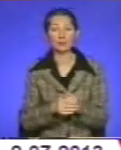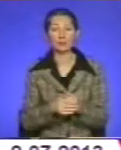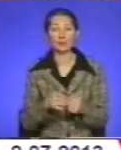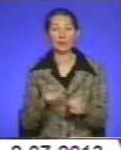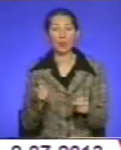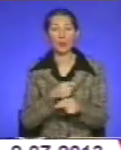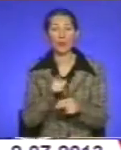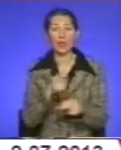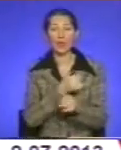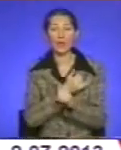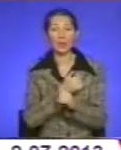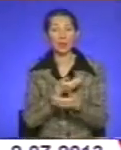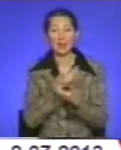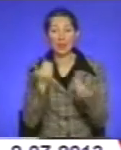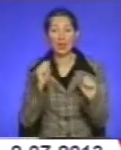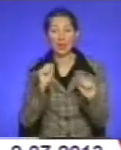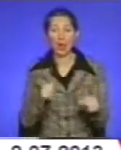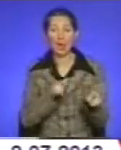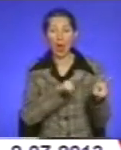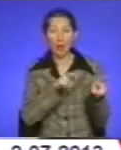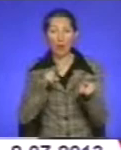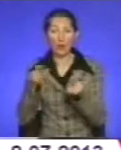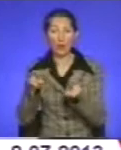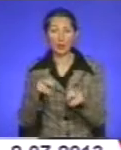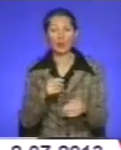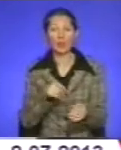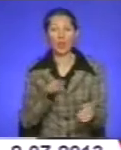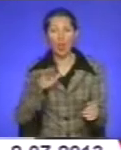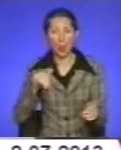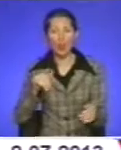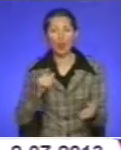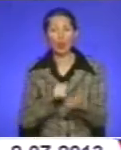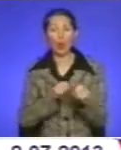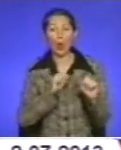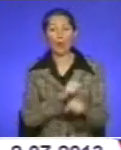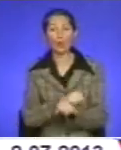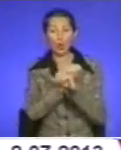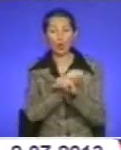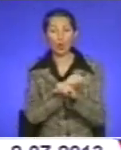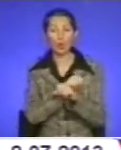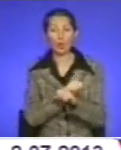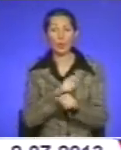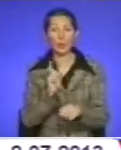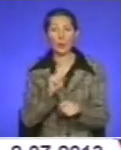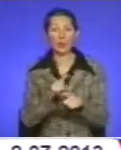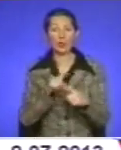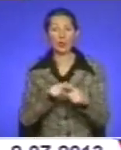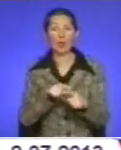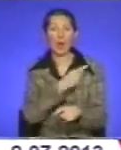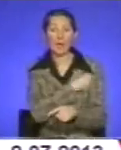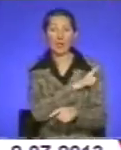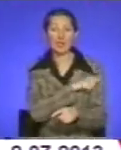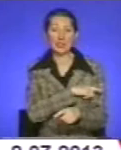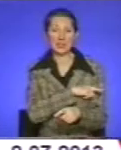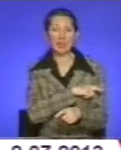не маєте права їх використовувати. Згодом до протестуючих долучаються працівники Центру екстреної медичної допомоги та медицини катастроф.